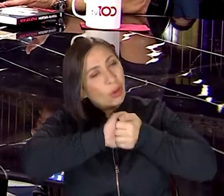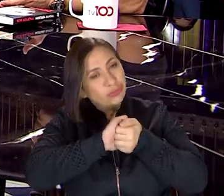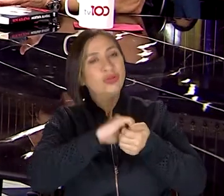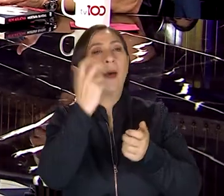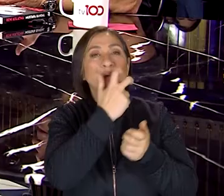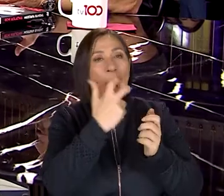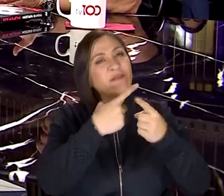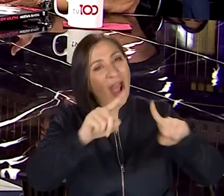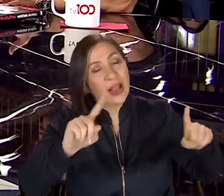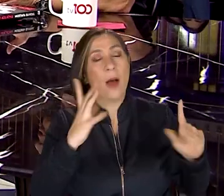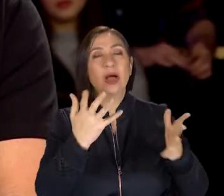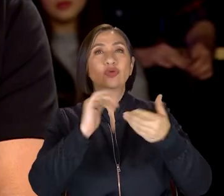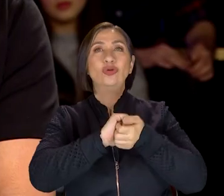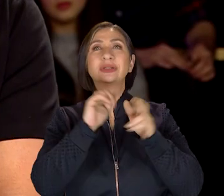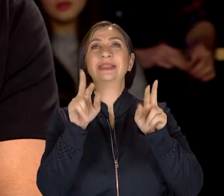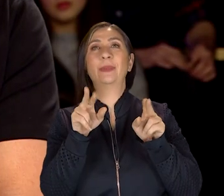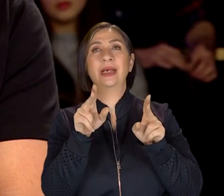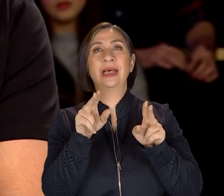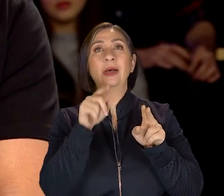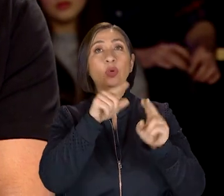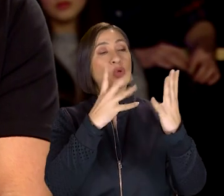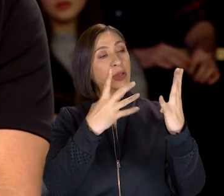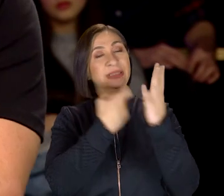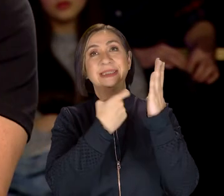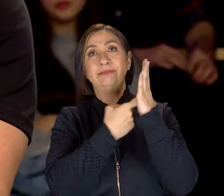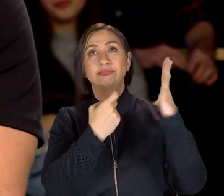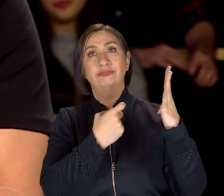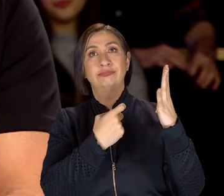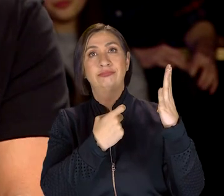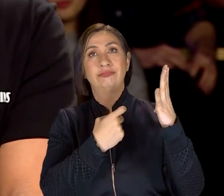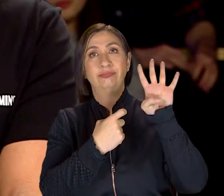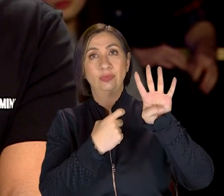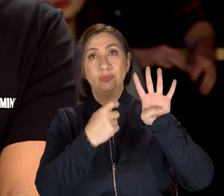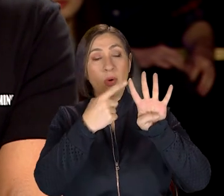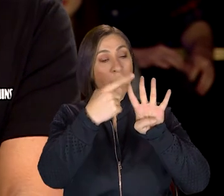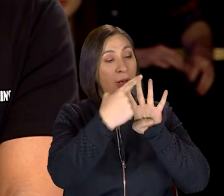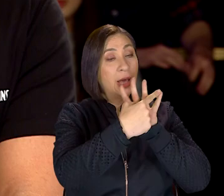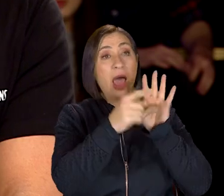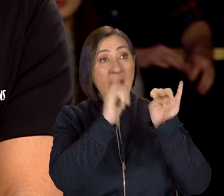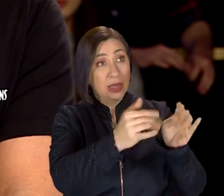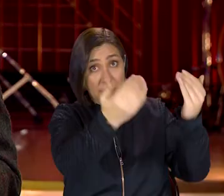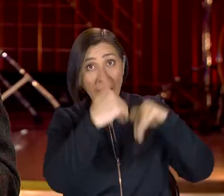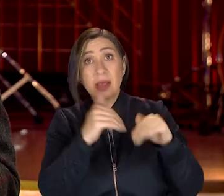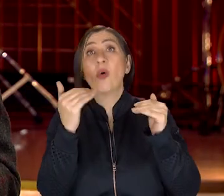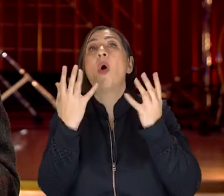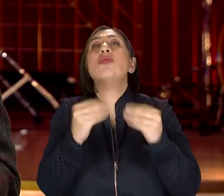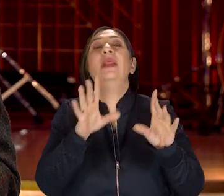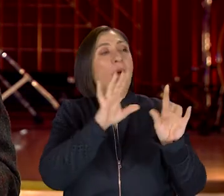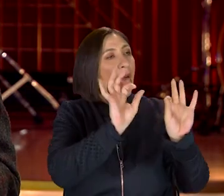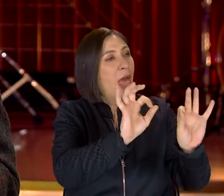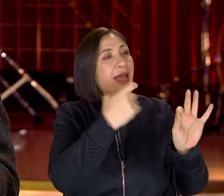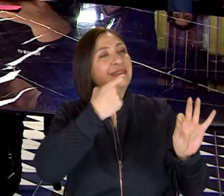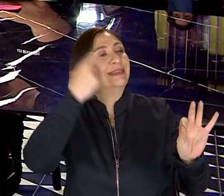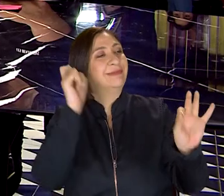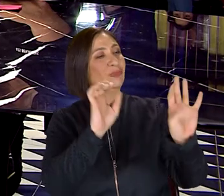bence gelmedi. Hani o günden bugüne hani bu dört isim böyle bir dörtlü olarak bir paket olarak gelmedi yani.